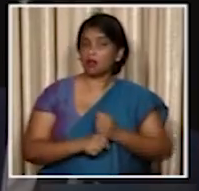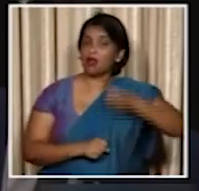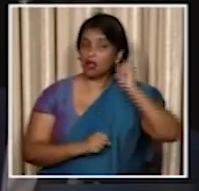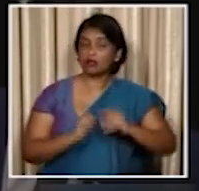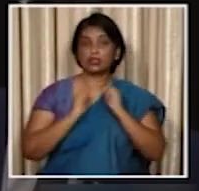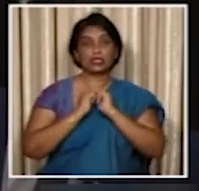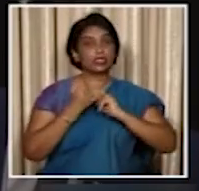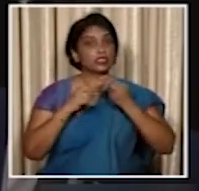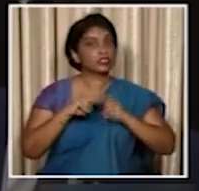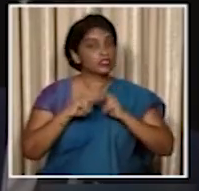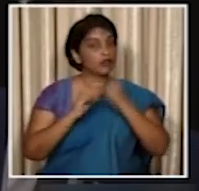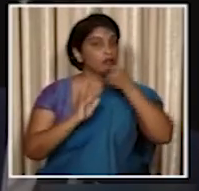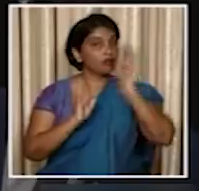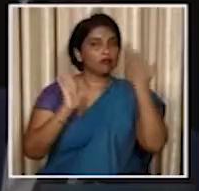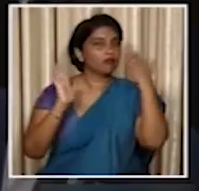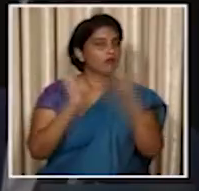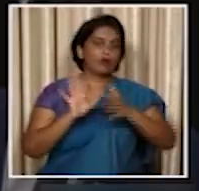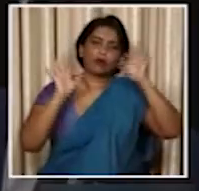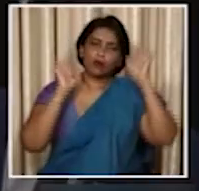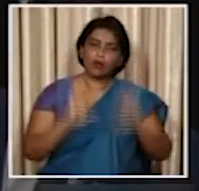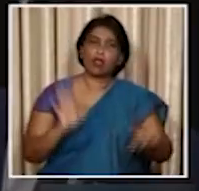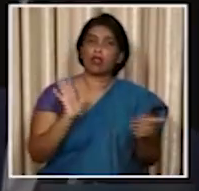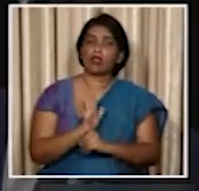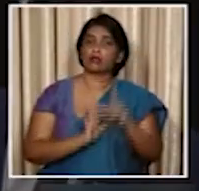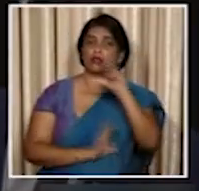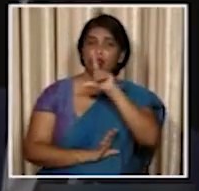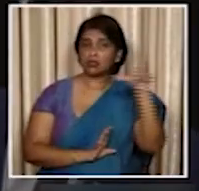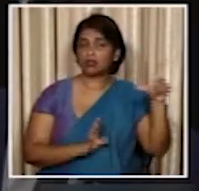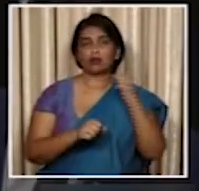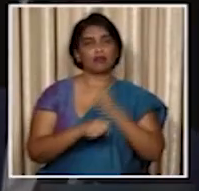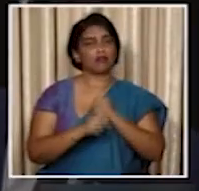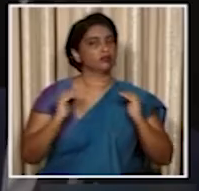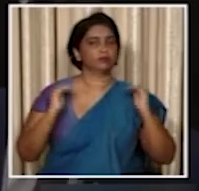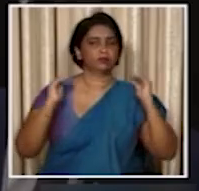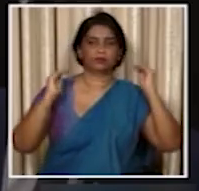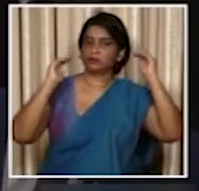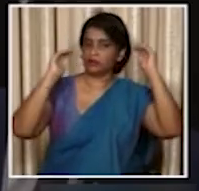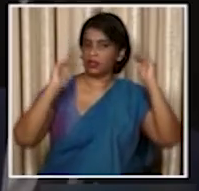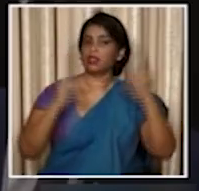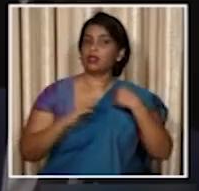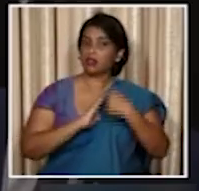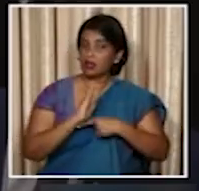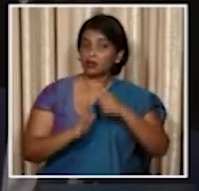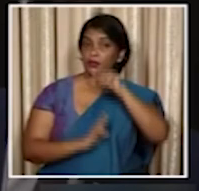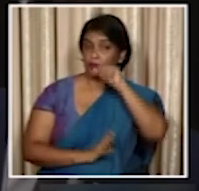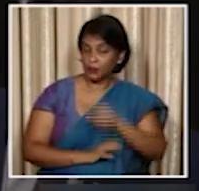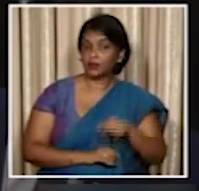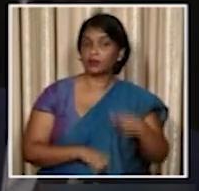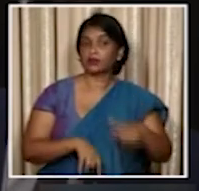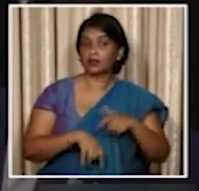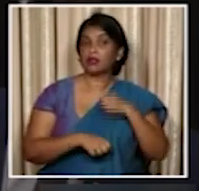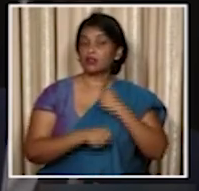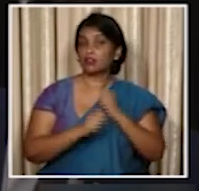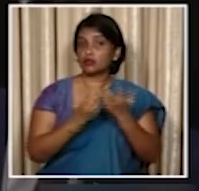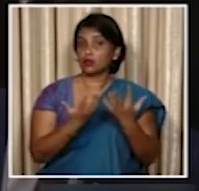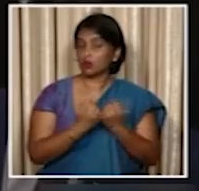කාර්ය මණ්ඩලය පිළිබඳව තැකීමක් නොකර ලක්ෂ 17 දක්වා රාජ්‍ය සේවයේ ඉහළට ගියා. අපේ රටේ සත්‍ය වශයෙන්ම මේ වෙලාවේ රාජ්‍ය